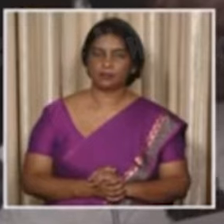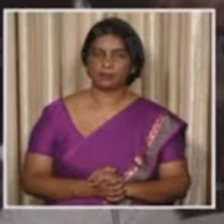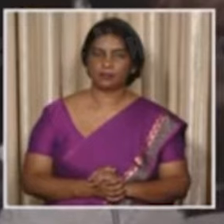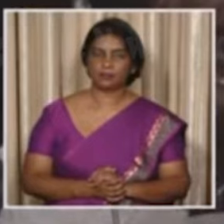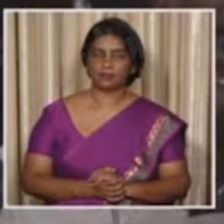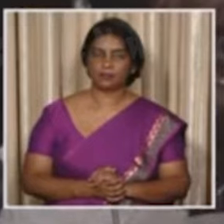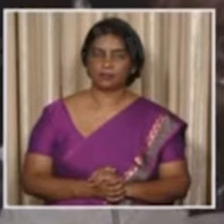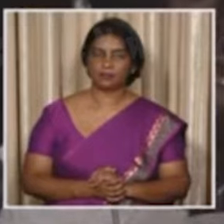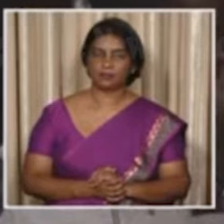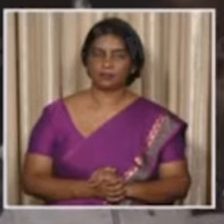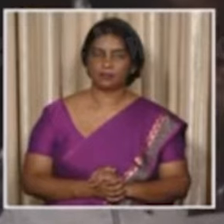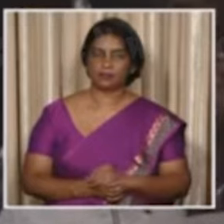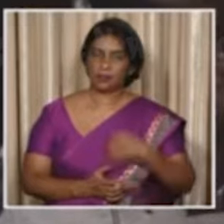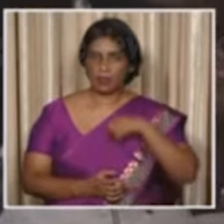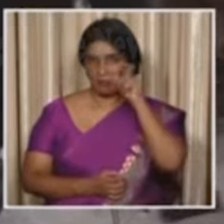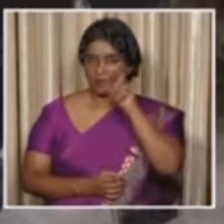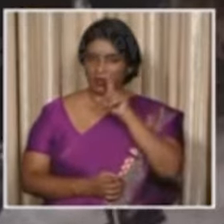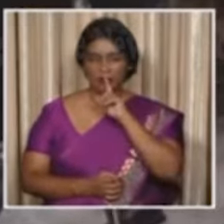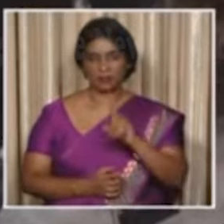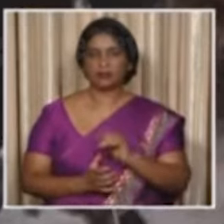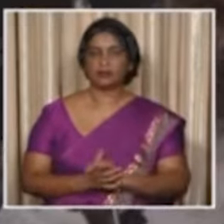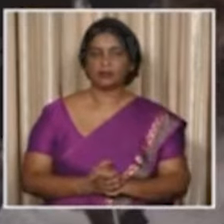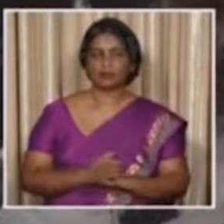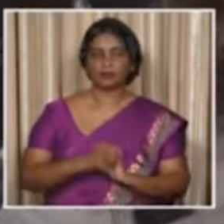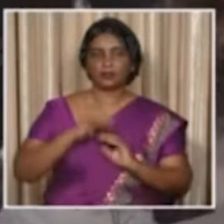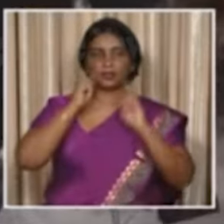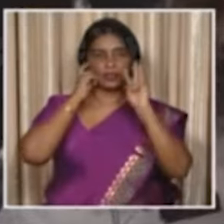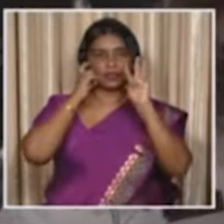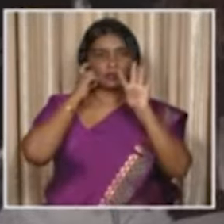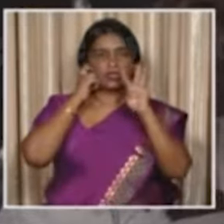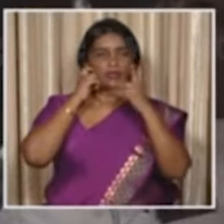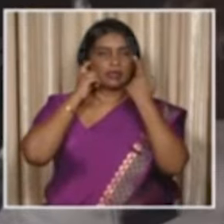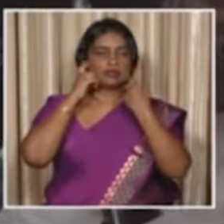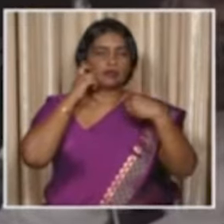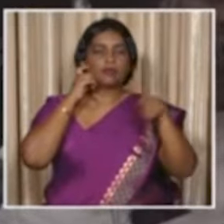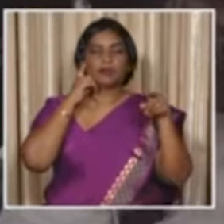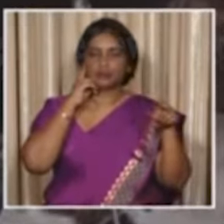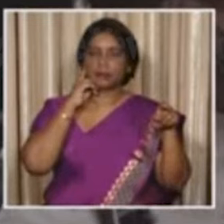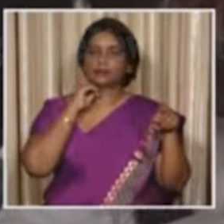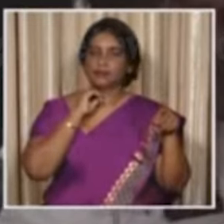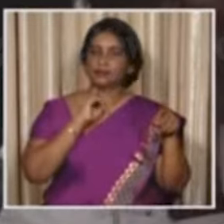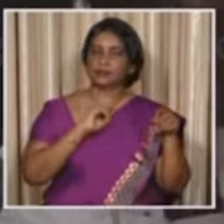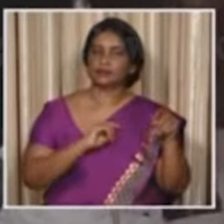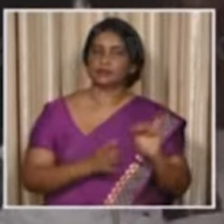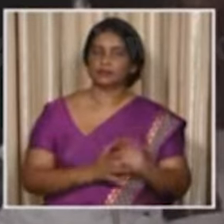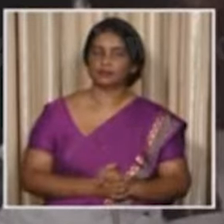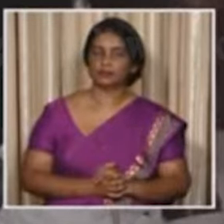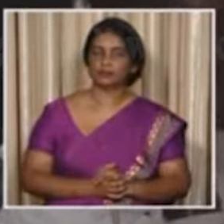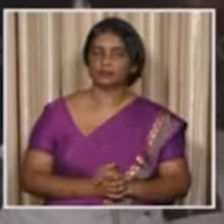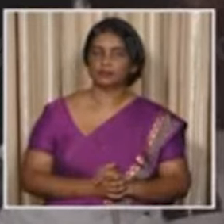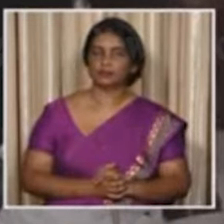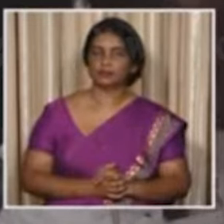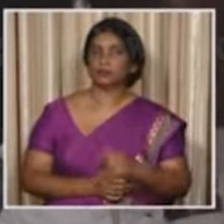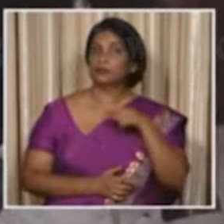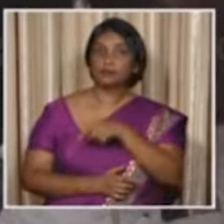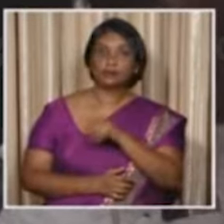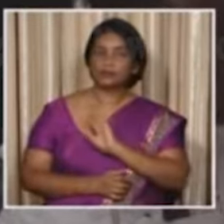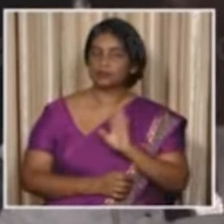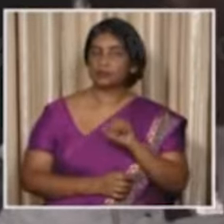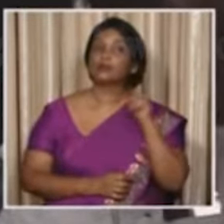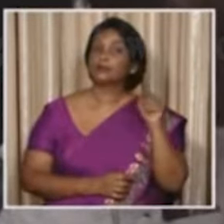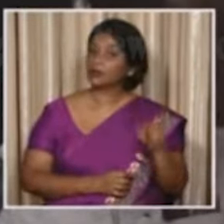නෑ සමායෙන් මම ඒක බල්ලා කියන්නම්. මම 34 එක තමයි සමාව දීම වෙන්නේ. ඒ පොදු යන මයිනර් ඔෆෙන්සස්. මේක එහෙම නෙමෙයිනේ.